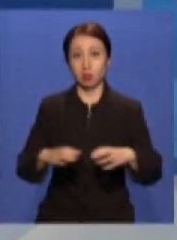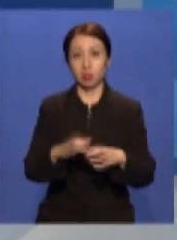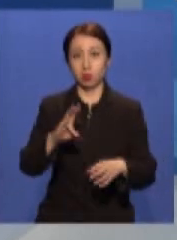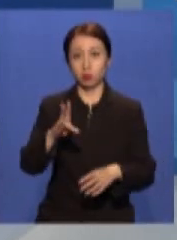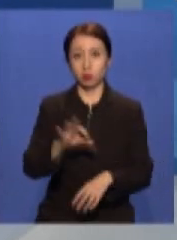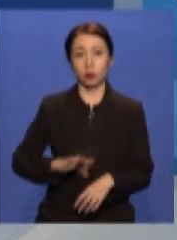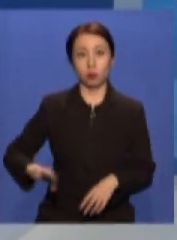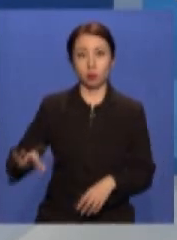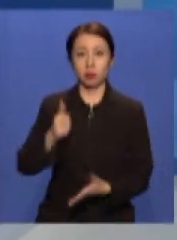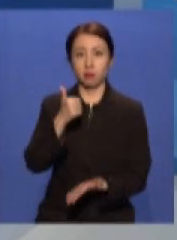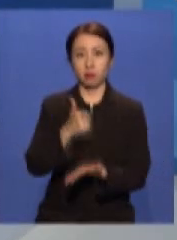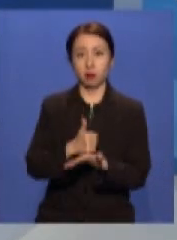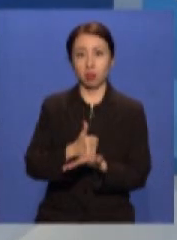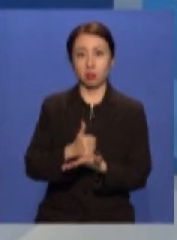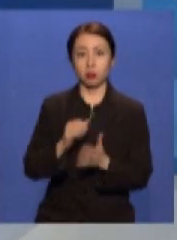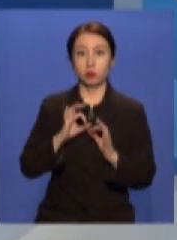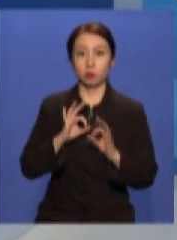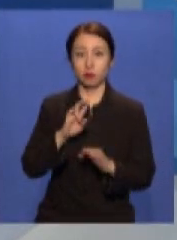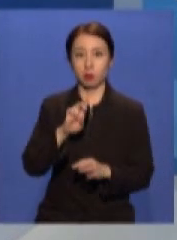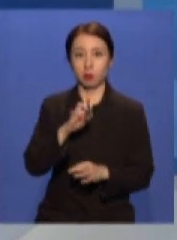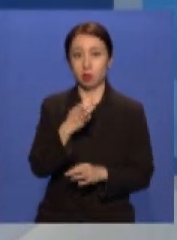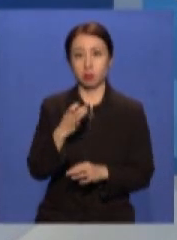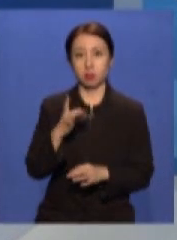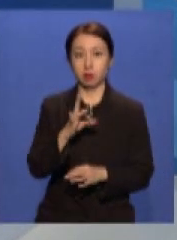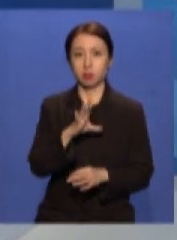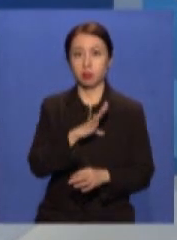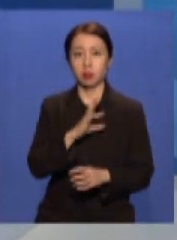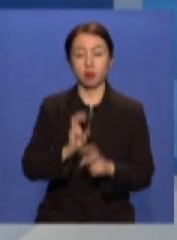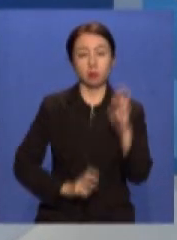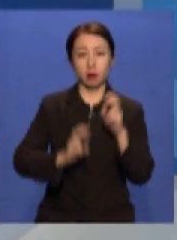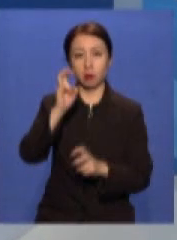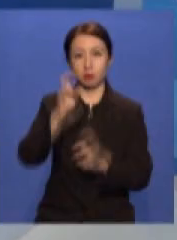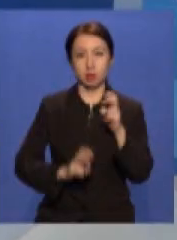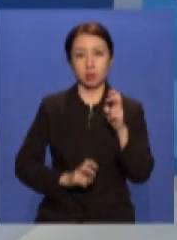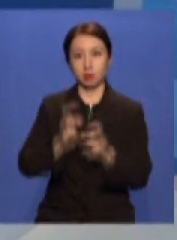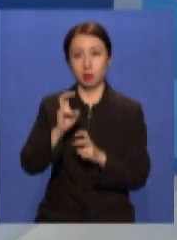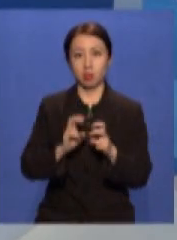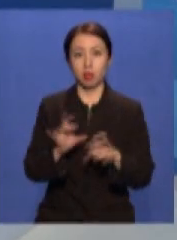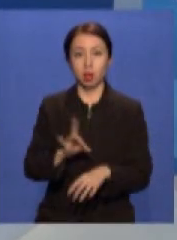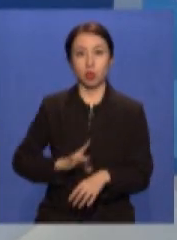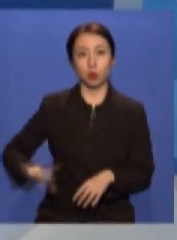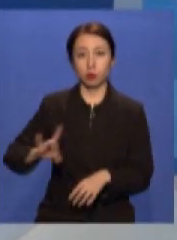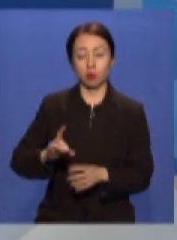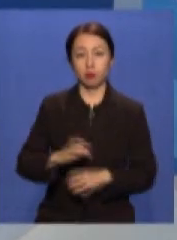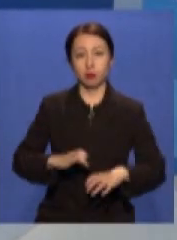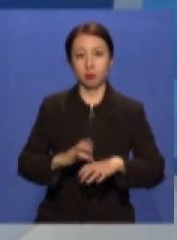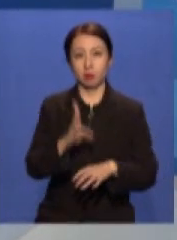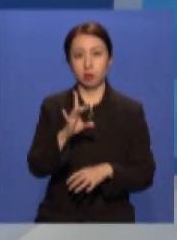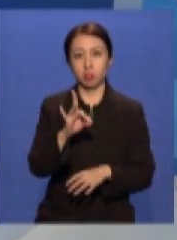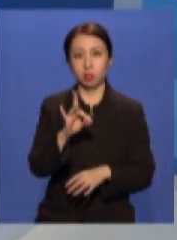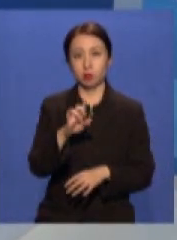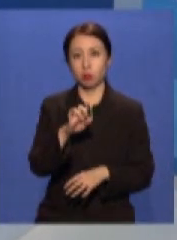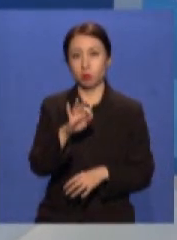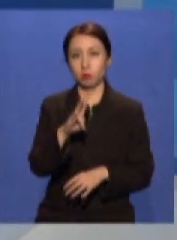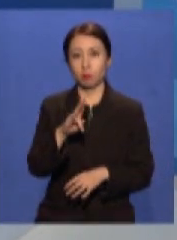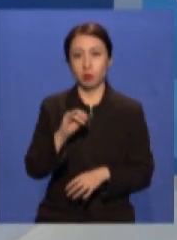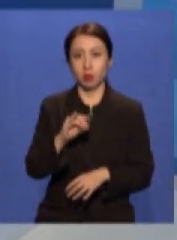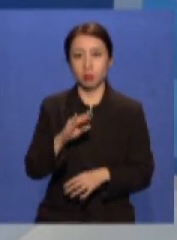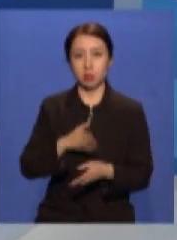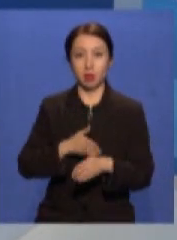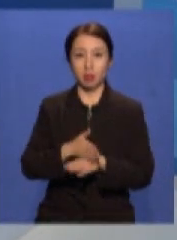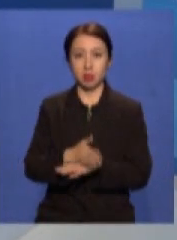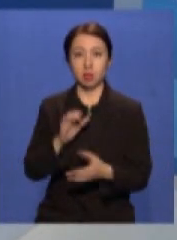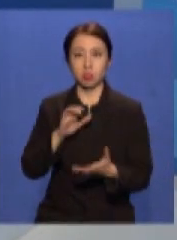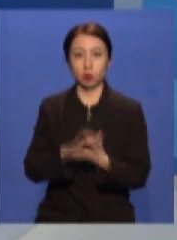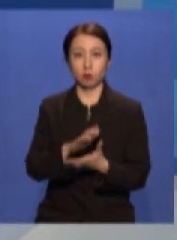Делегаты из Омской области во главе с губернатором Виталием Хаценко посетили промышленные предприятия региона. В товариществе Nord